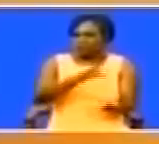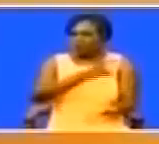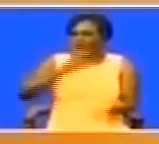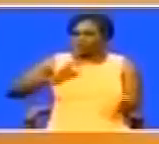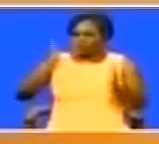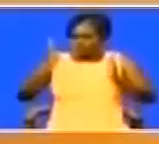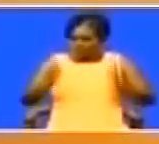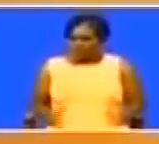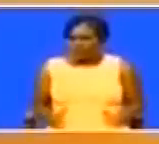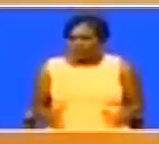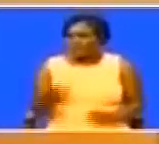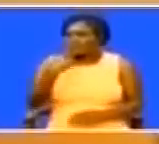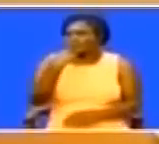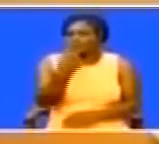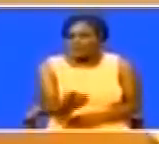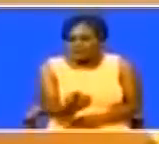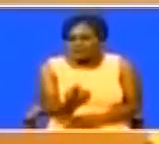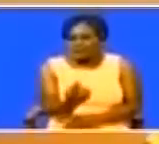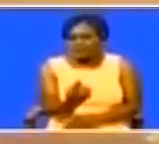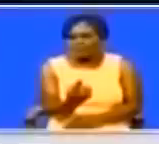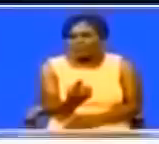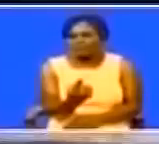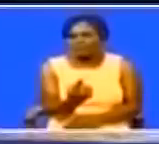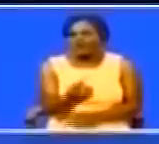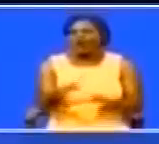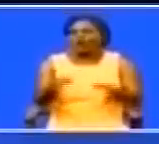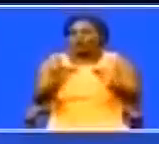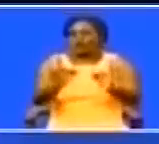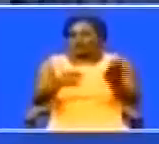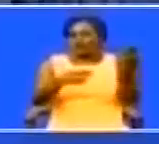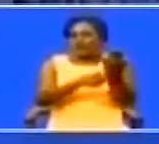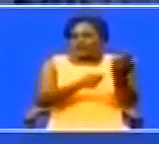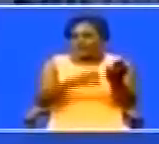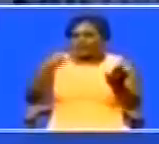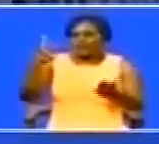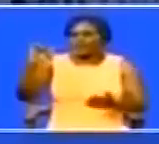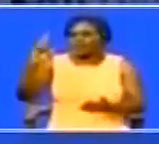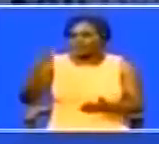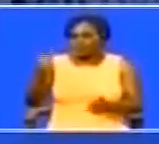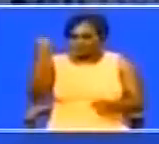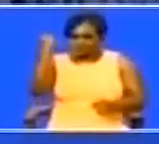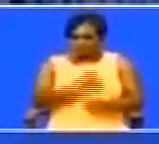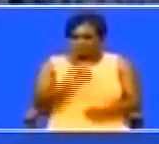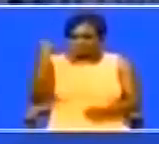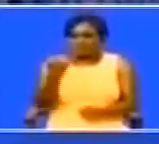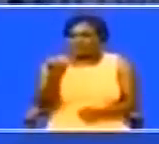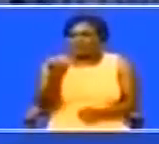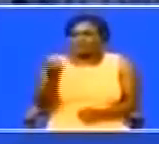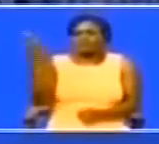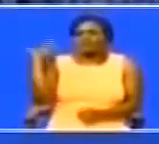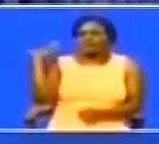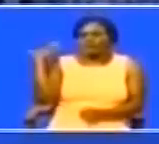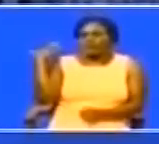kaunti Mukhtar Abdi alisema kwamba afisa huyo kwa jina la Philip Kirui alidungwa kisu na mshukiwa huyo ambaye